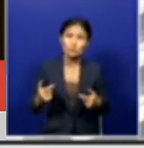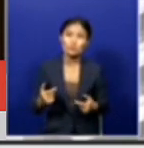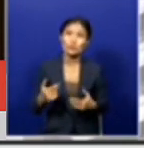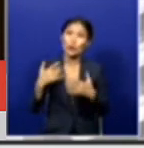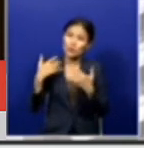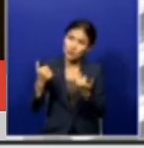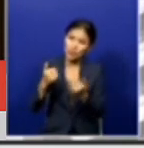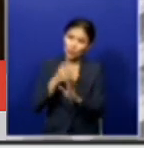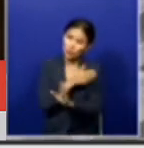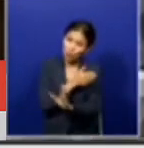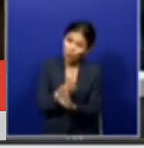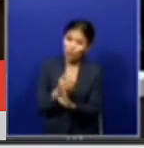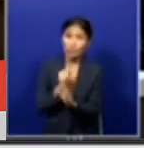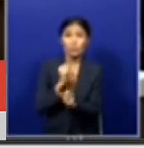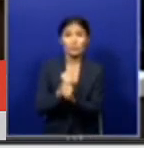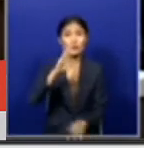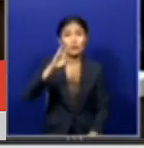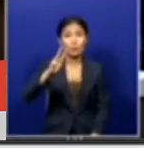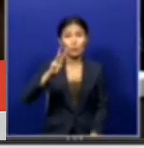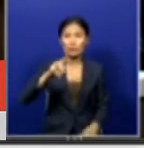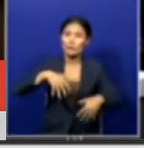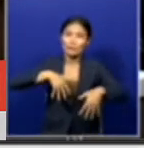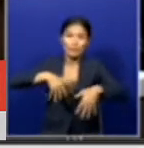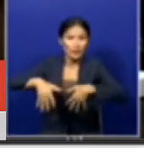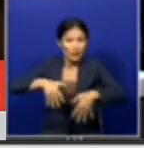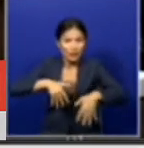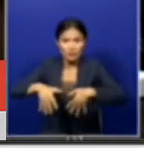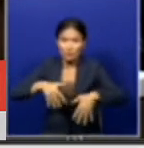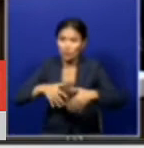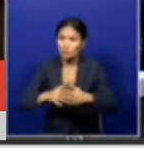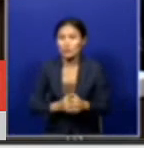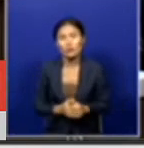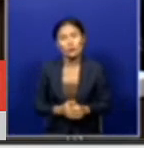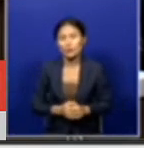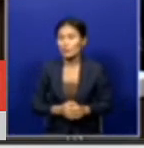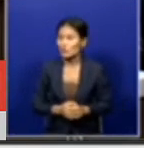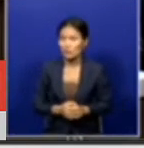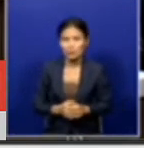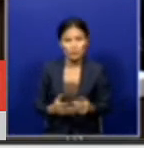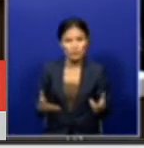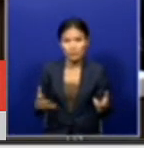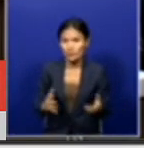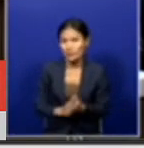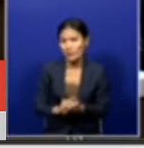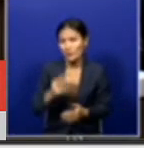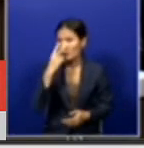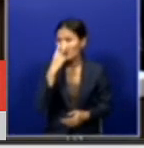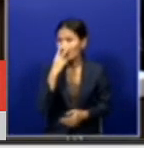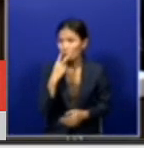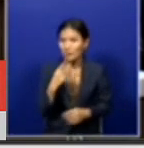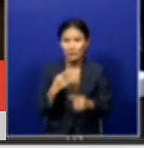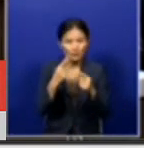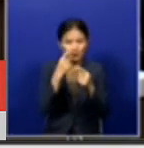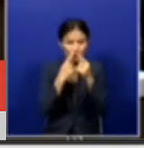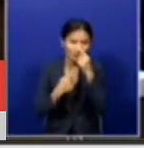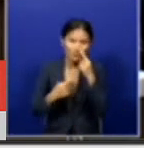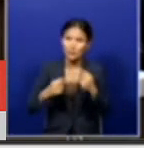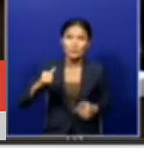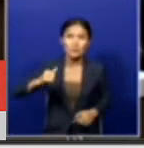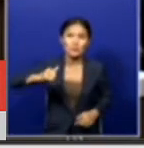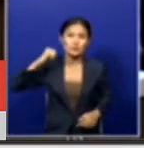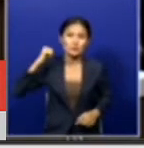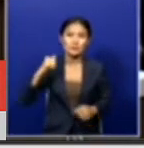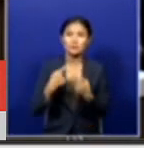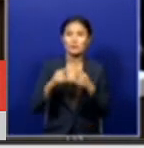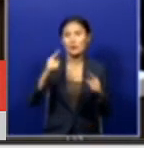ปีน้ำตาเกษตรกรเนี่ยไม่ได้ไหลอาบแก้มเหมือนเคยแต่น้ำตามันตกเ